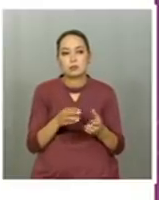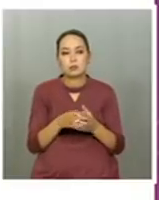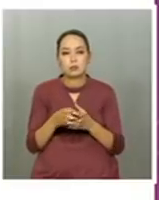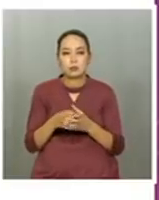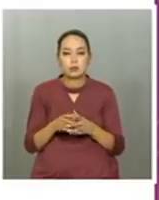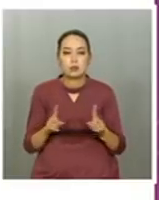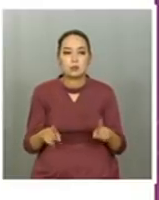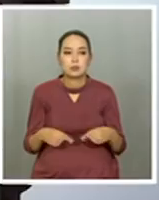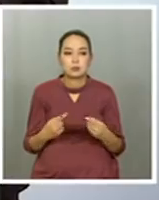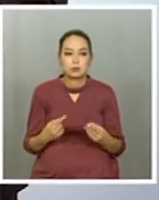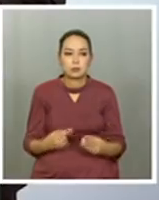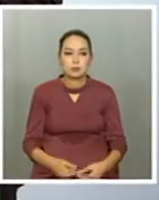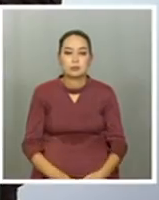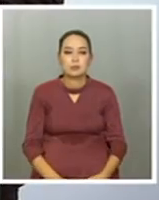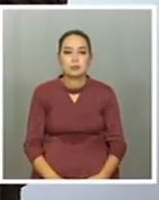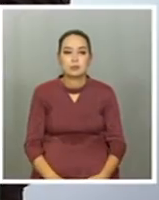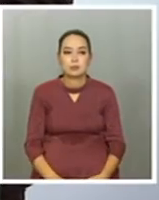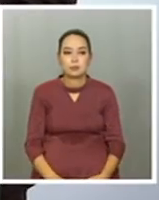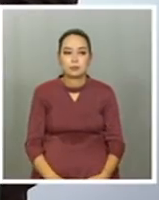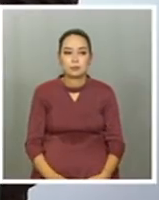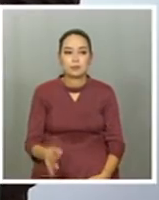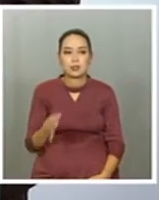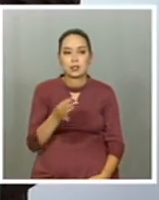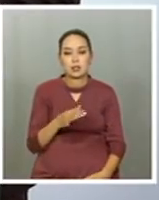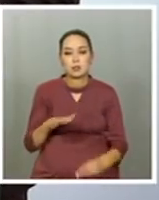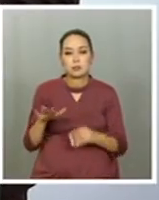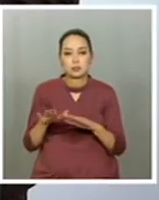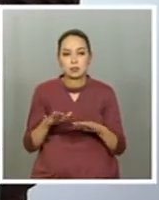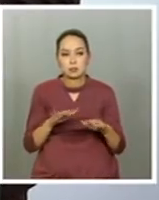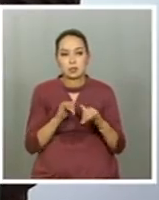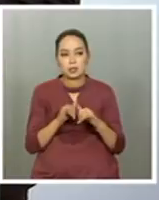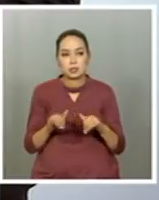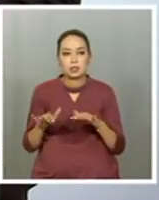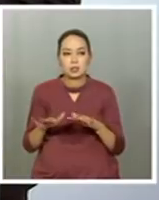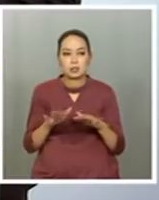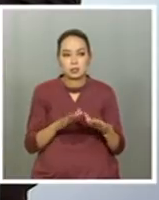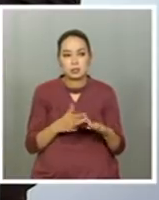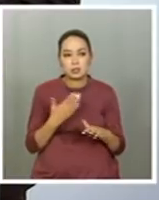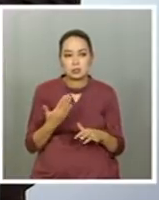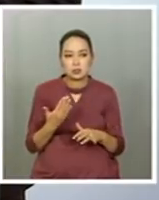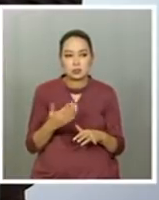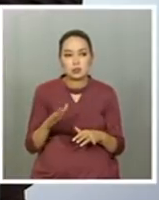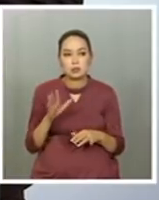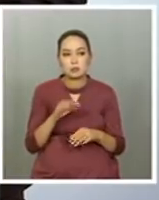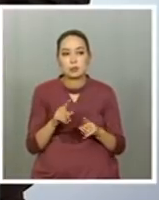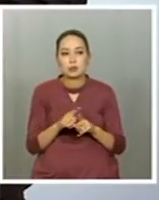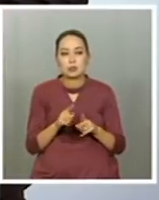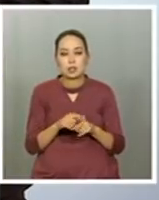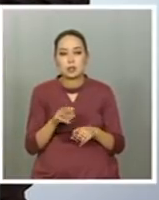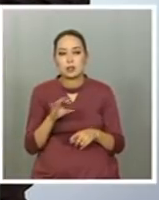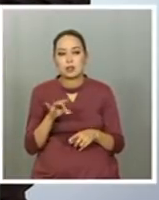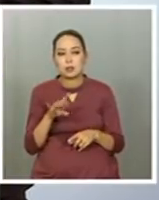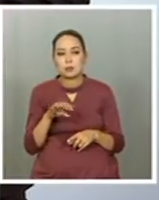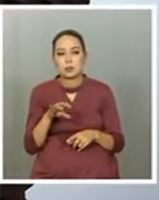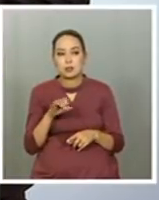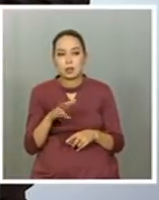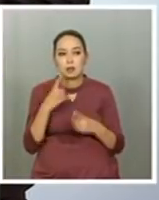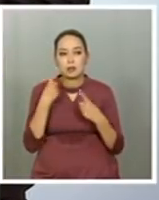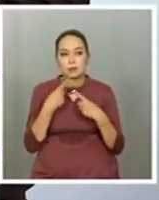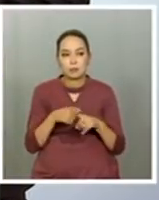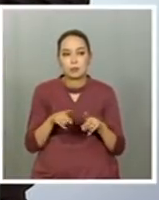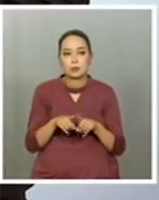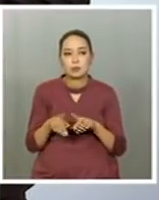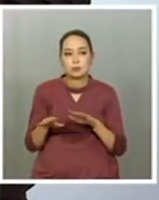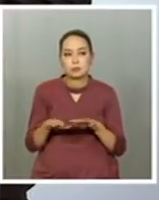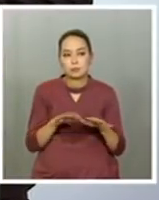қалыптастыру. Және де аймақтардың дамыған жерлеріне терминалдық инфрақұрылымды және менеджмент сапасын дамыту